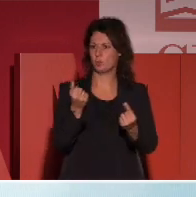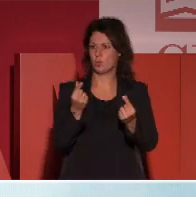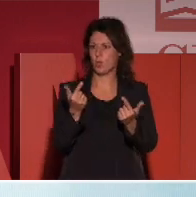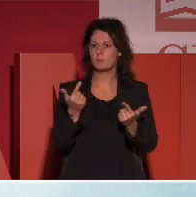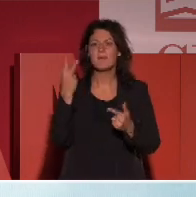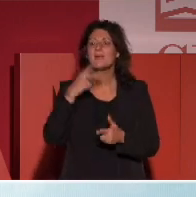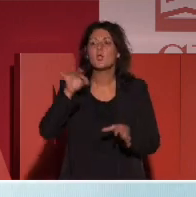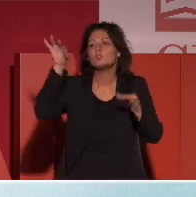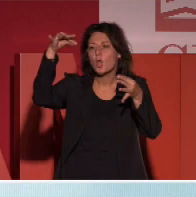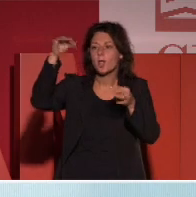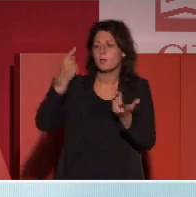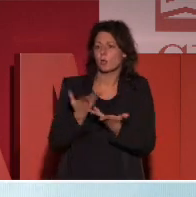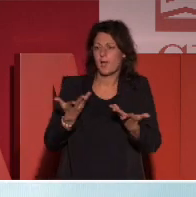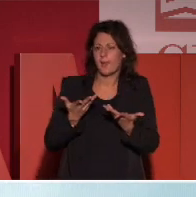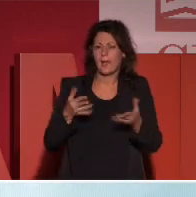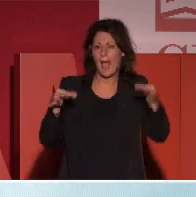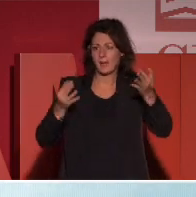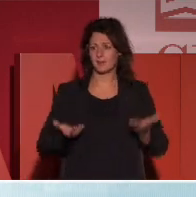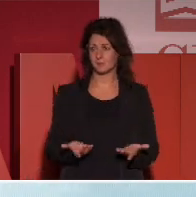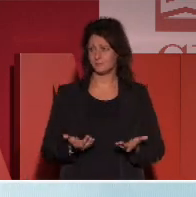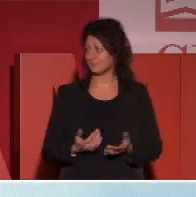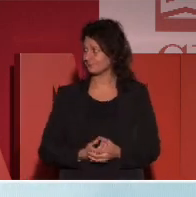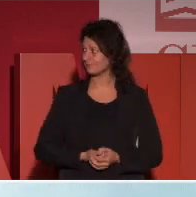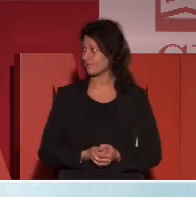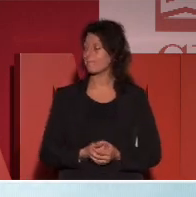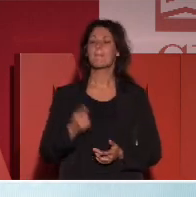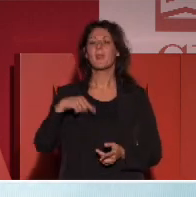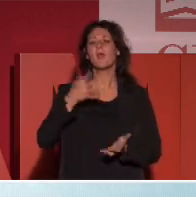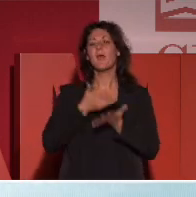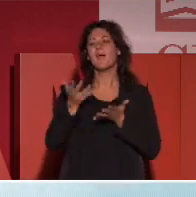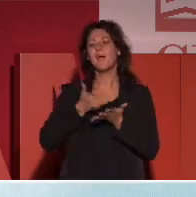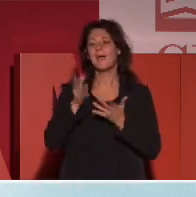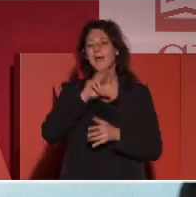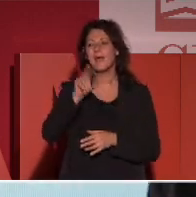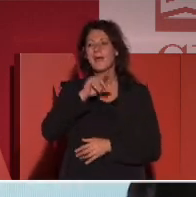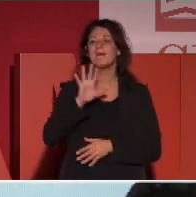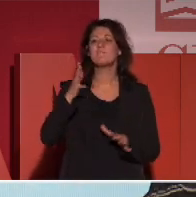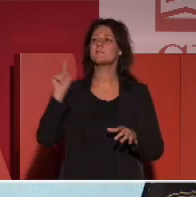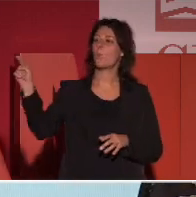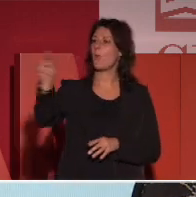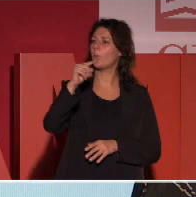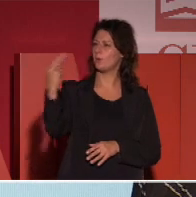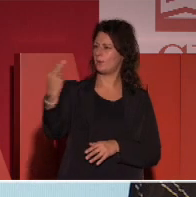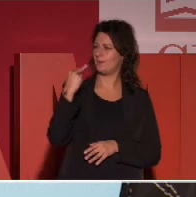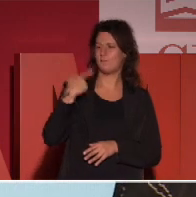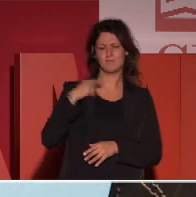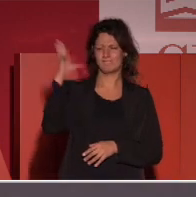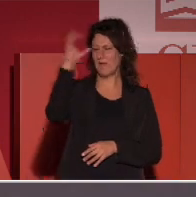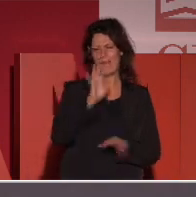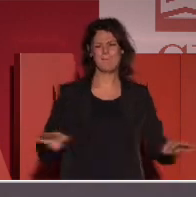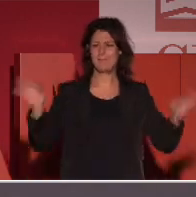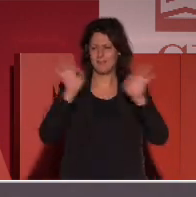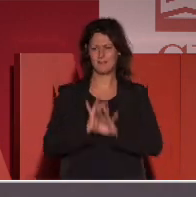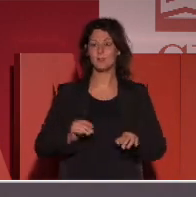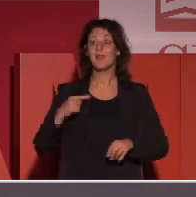l'intervento di corradino corati hanno capito niente no nel senso che ogni tal ma colpa mia ogni tanto guardavo lei è